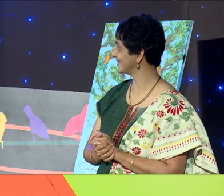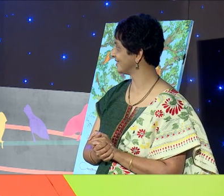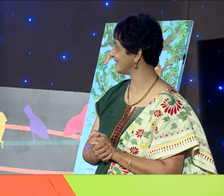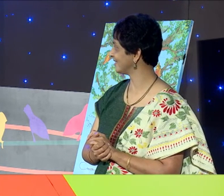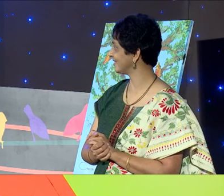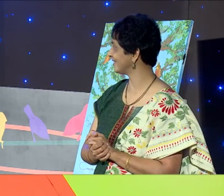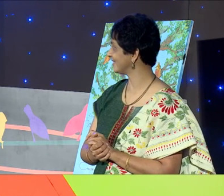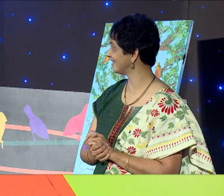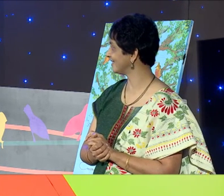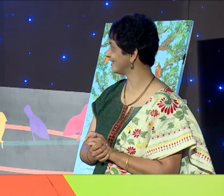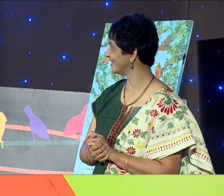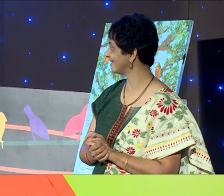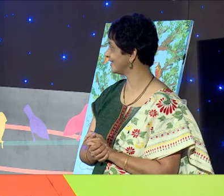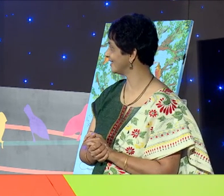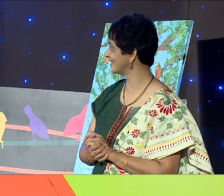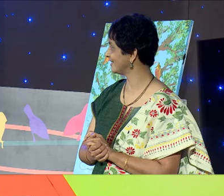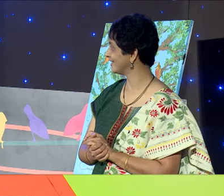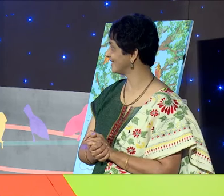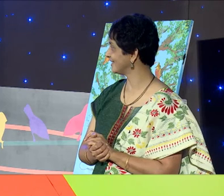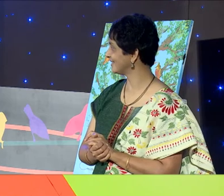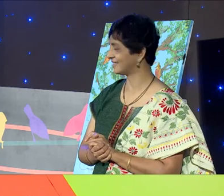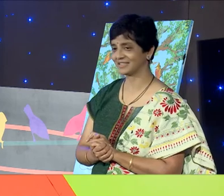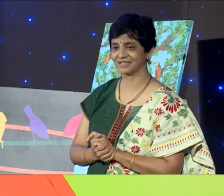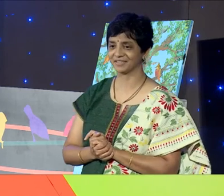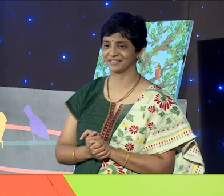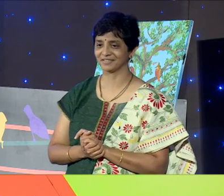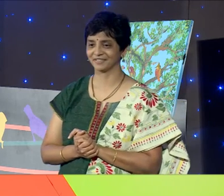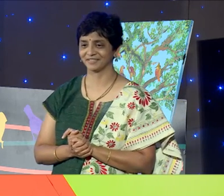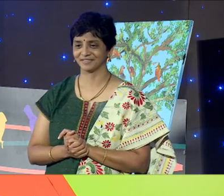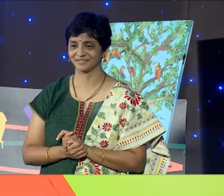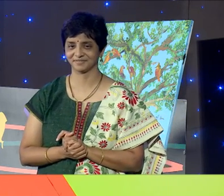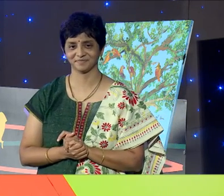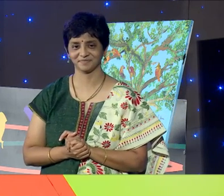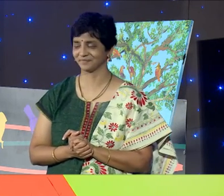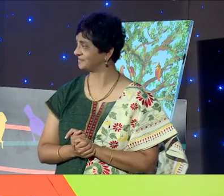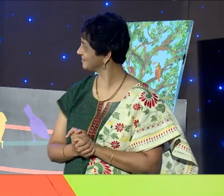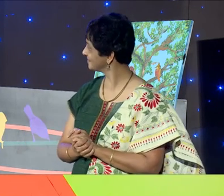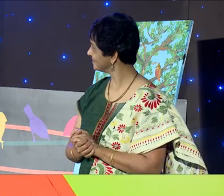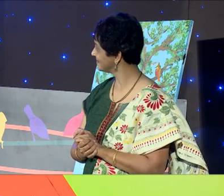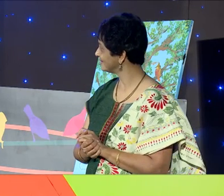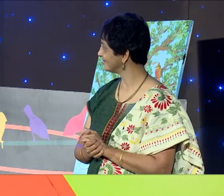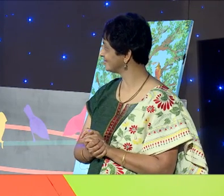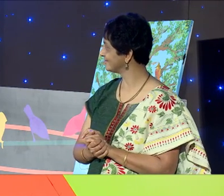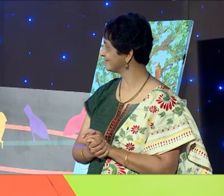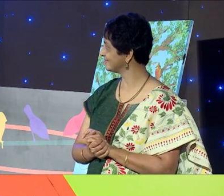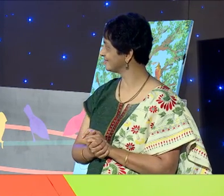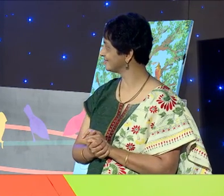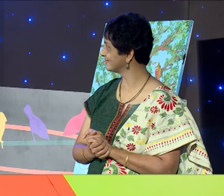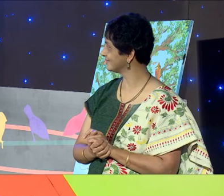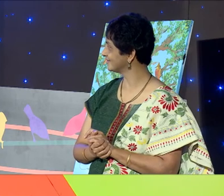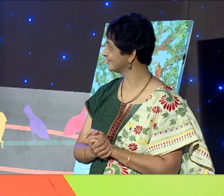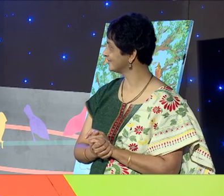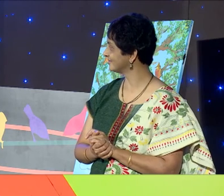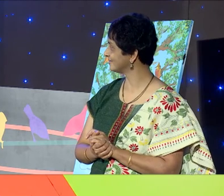को आसान बना दिया, हे खुदा तेरी इनायत का शुक्रिया कि परेशानियों को आसान बना